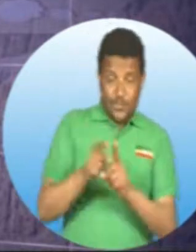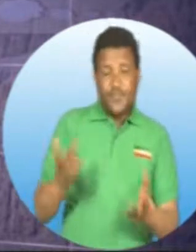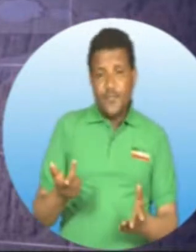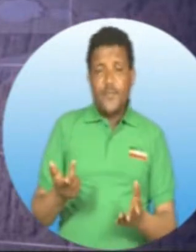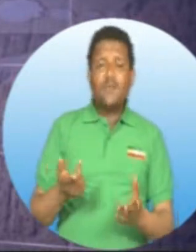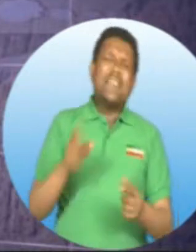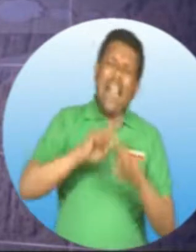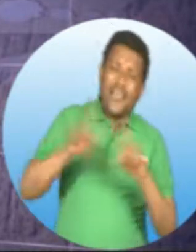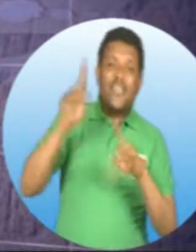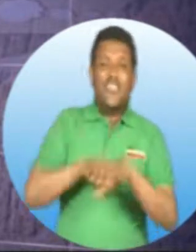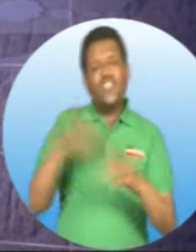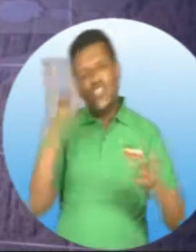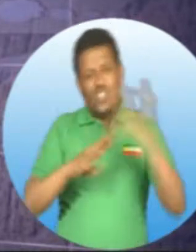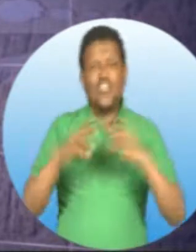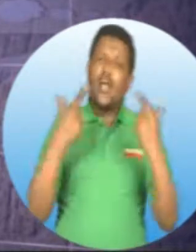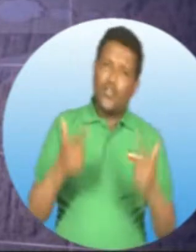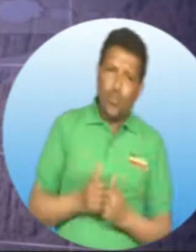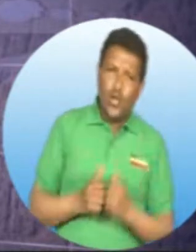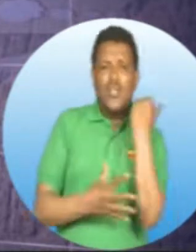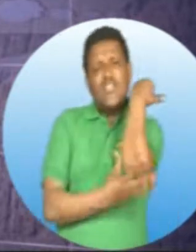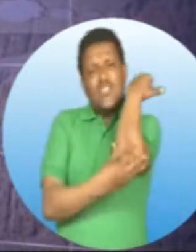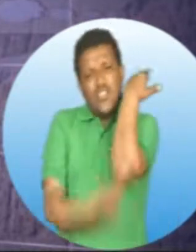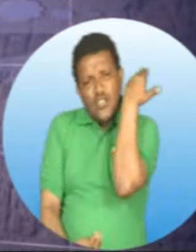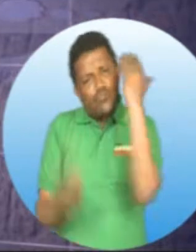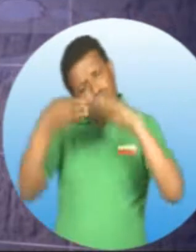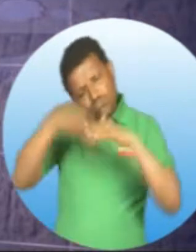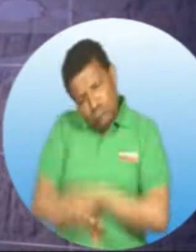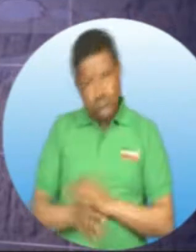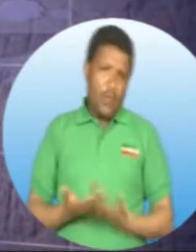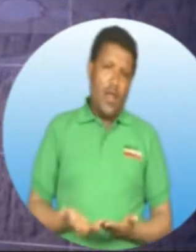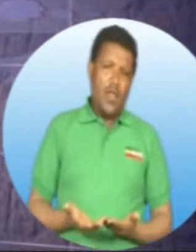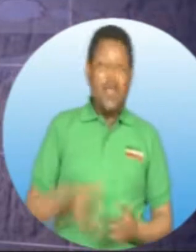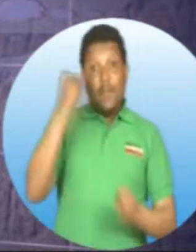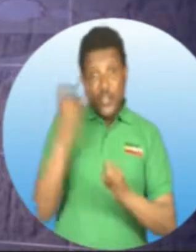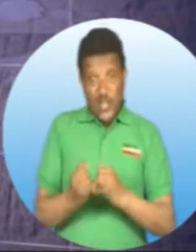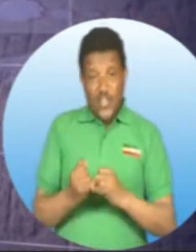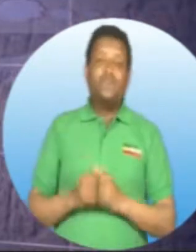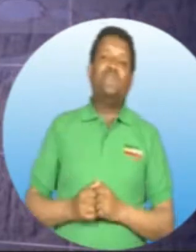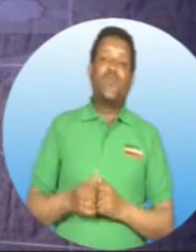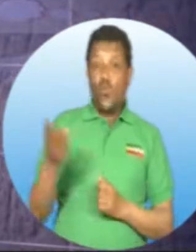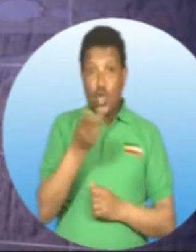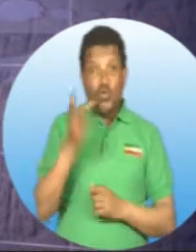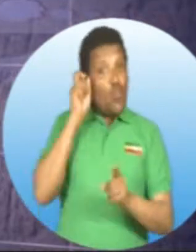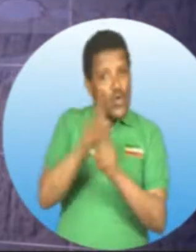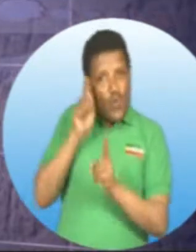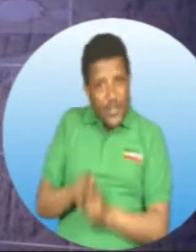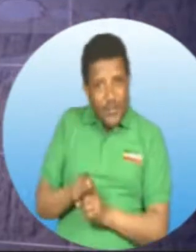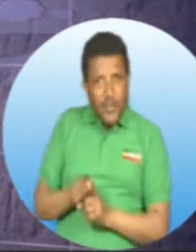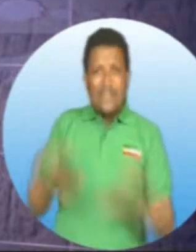ተሸናፊው በልዩም በተለያዩ ጊዜያት ችግሮች ይደርሱበታል። በድህነት አረንቋ ውስጥ